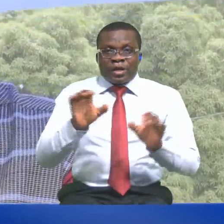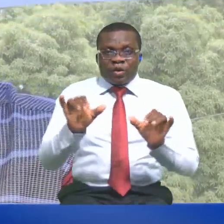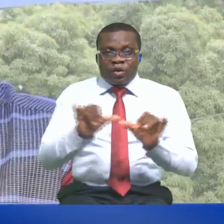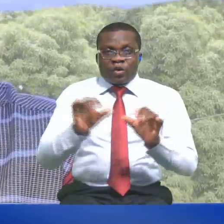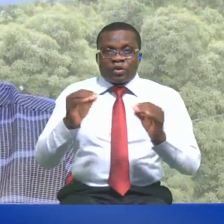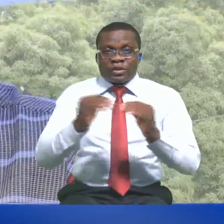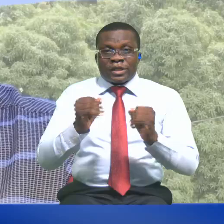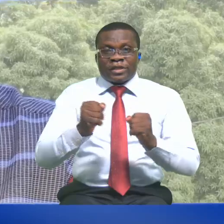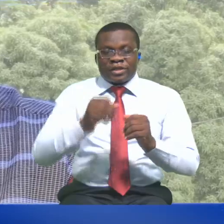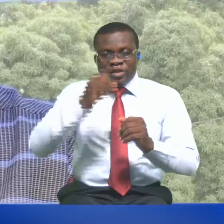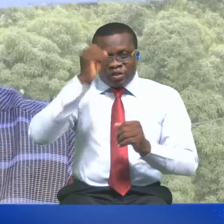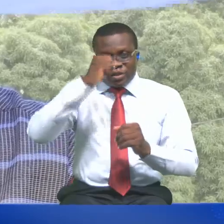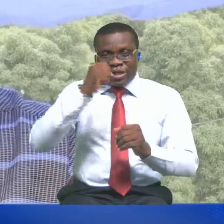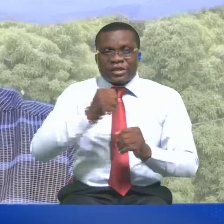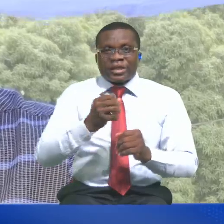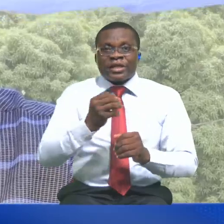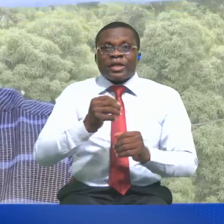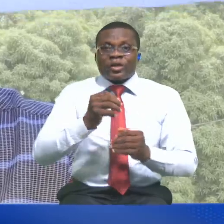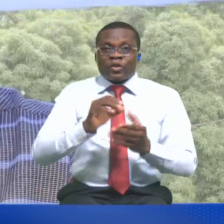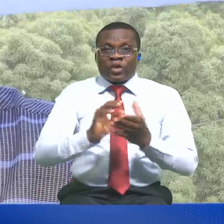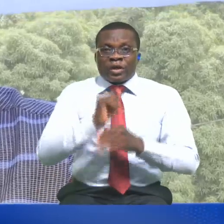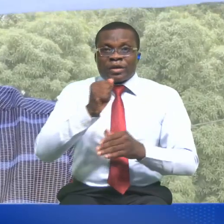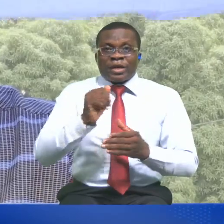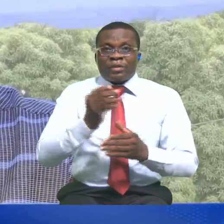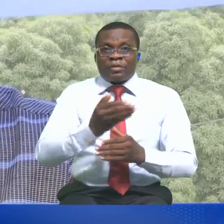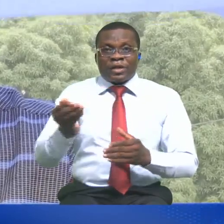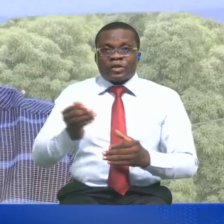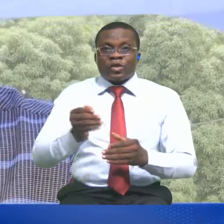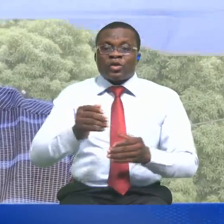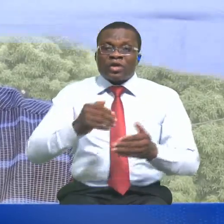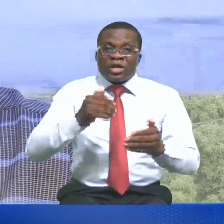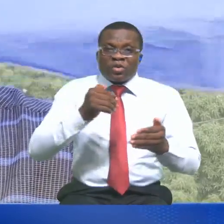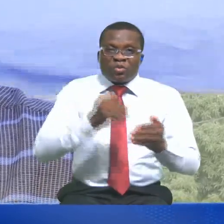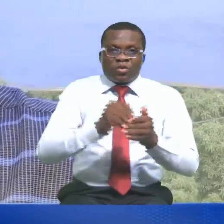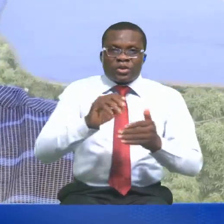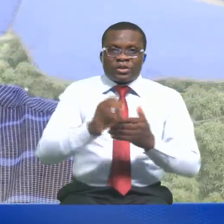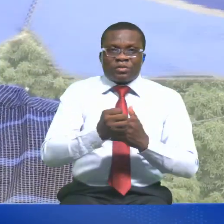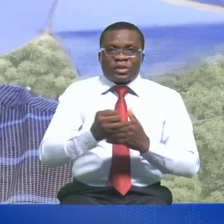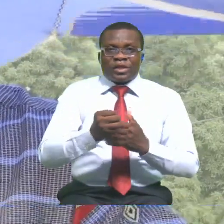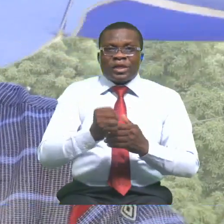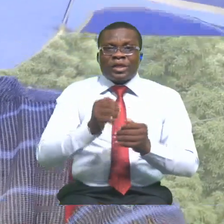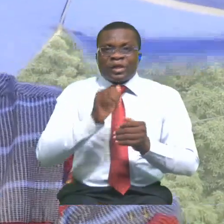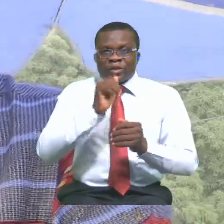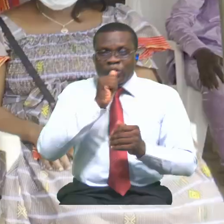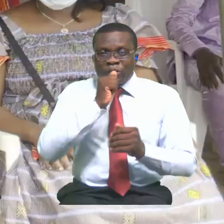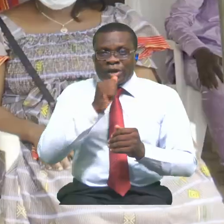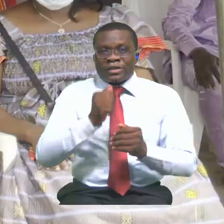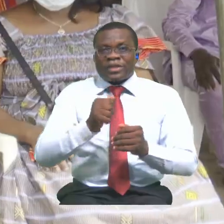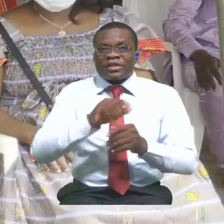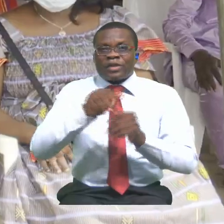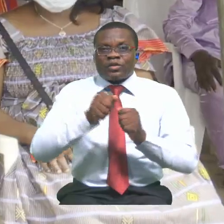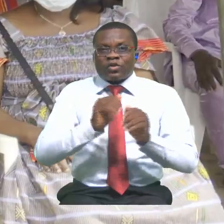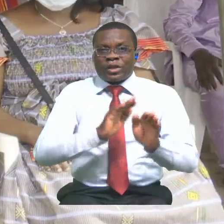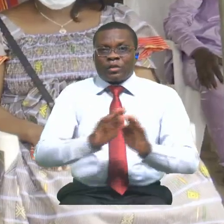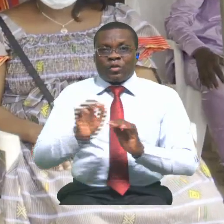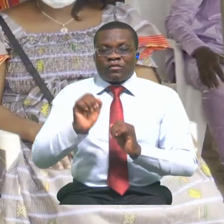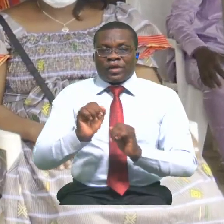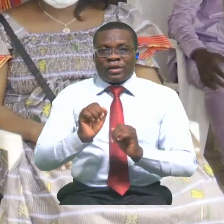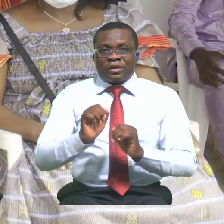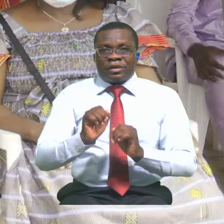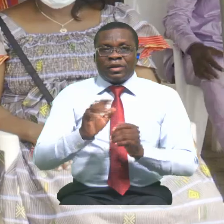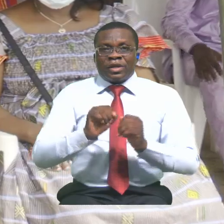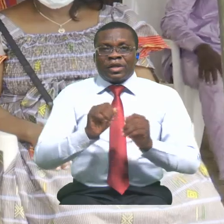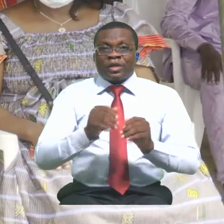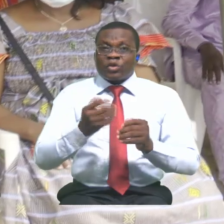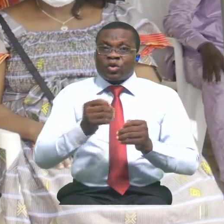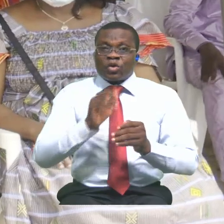de sagesse, de maturité, de proximité, de patience, de magnanimité, de